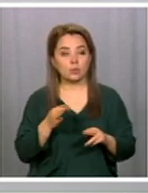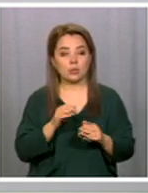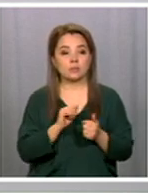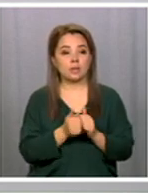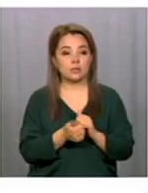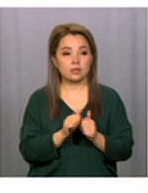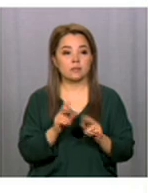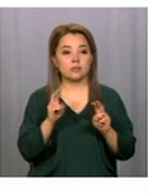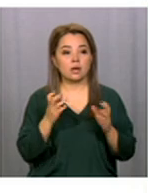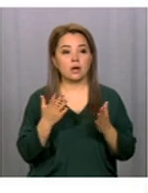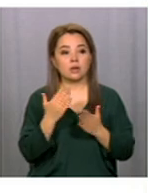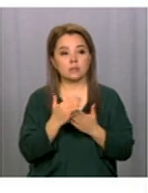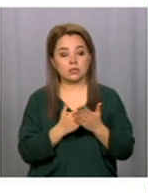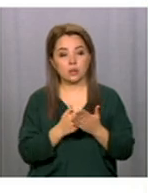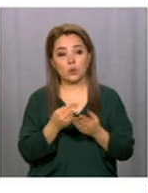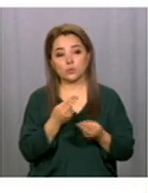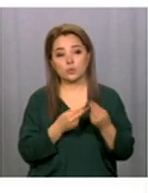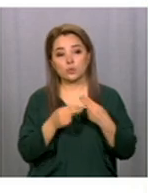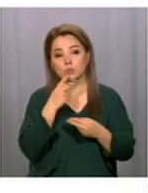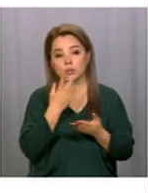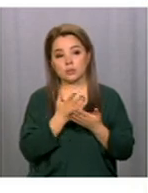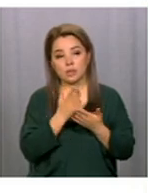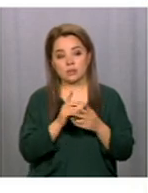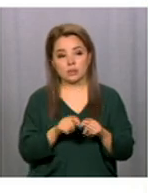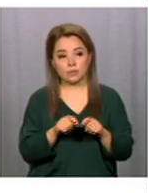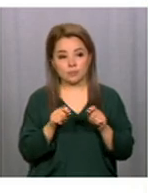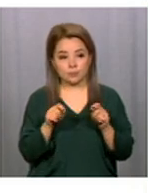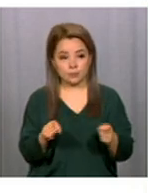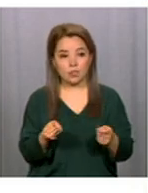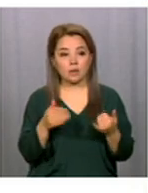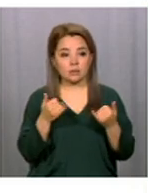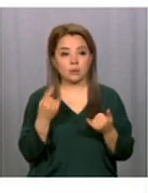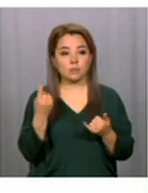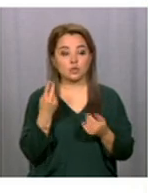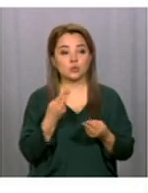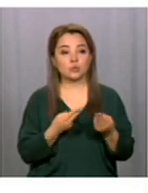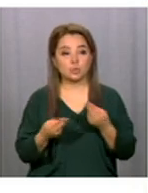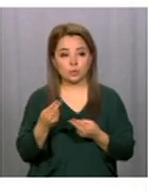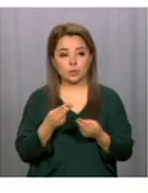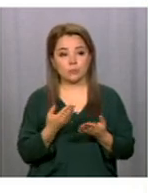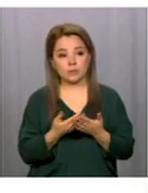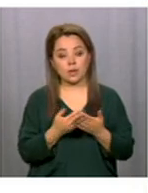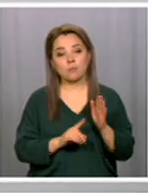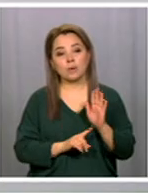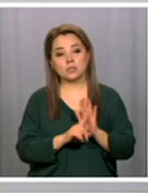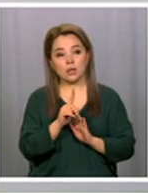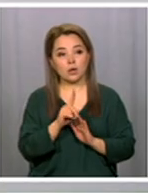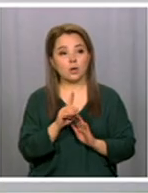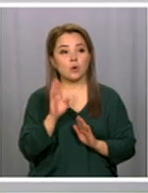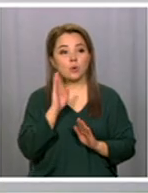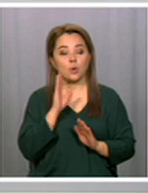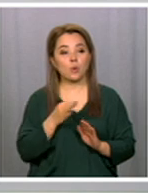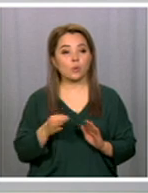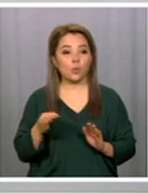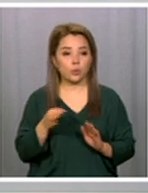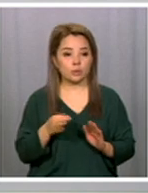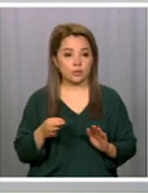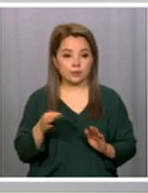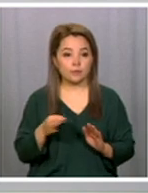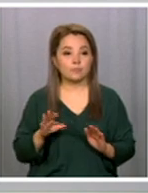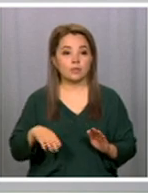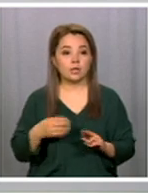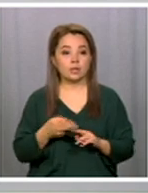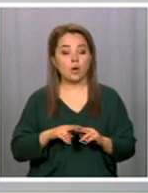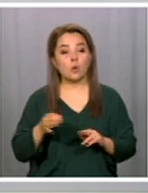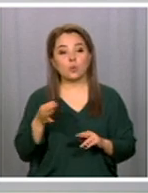қалай жүреді? Суретке назар аударып қарайтын болсақ, яғни, бірінші суретте, мысал, бастапқы көл. Одан соң, яғни,